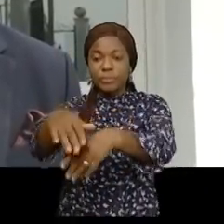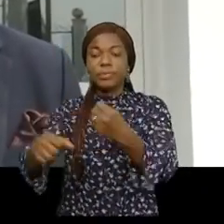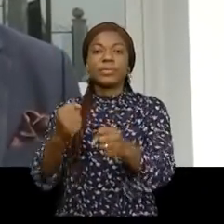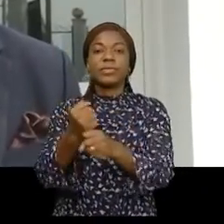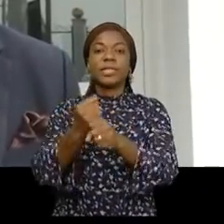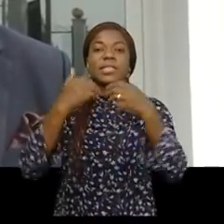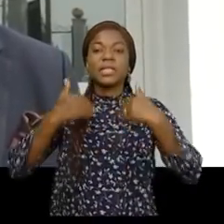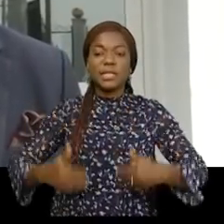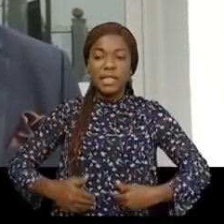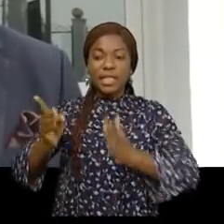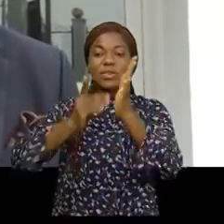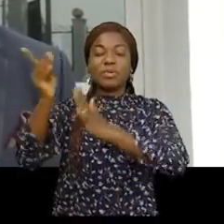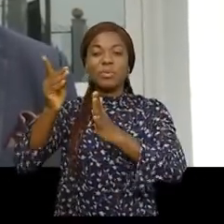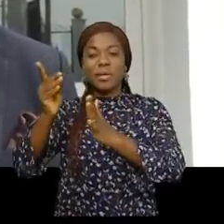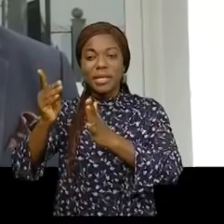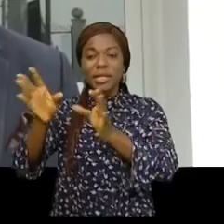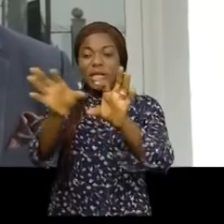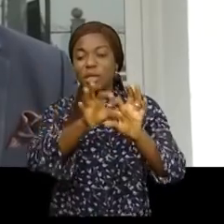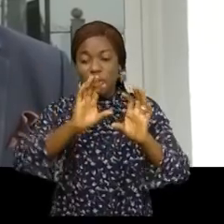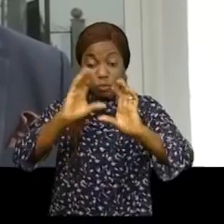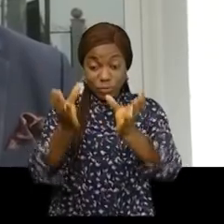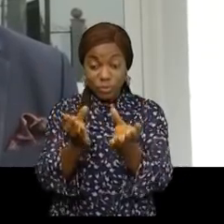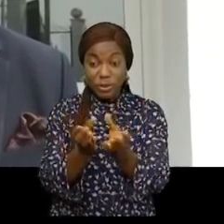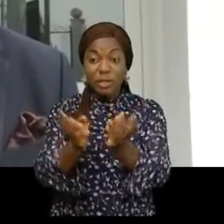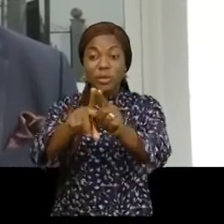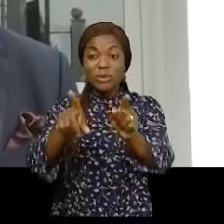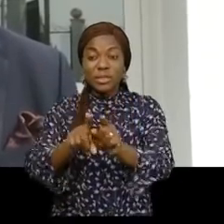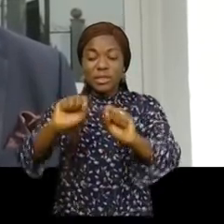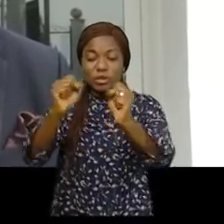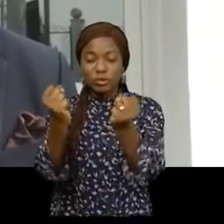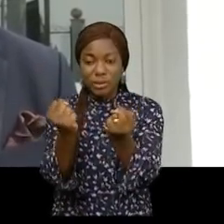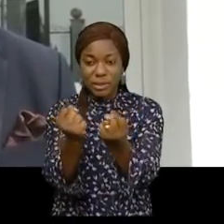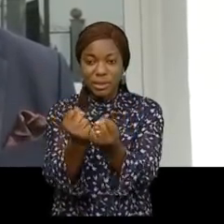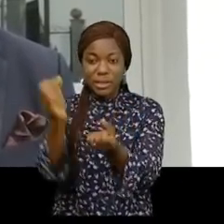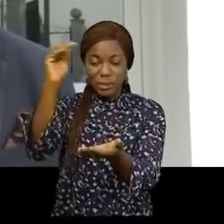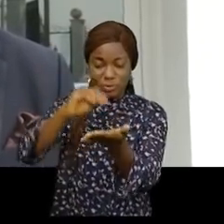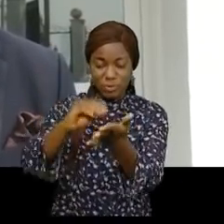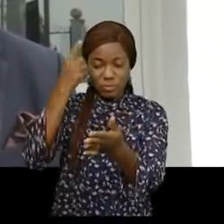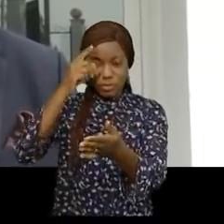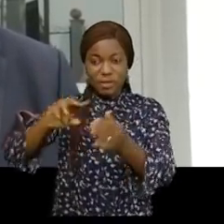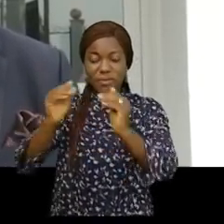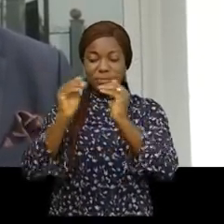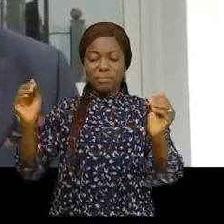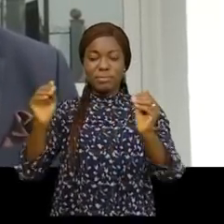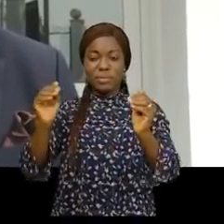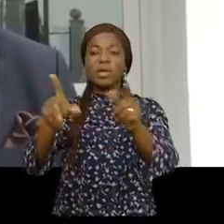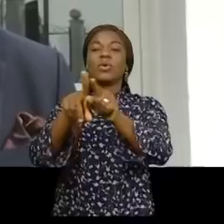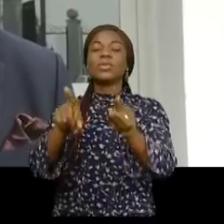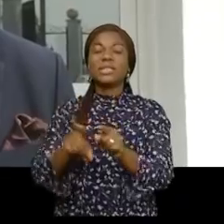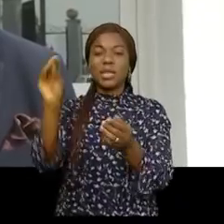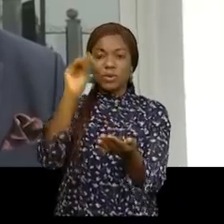santé, le développement de communautés et de sociétés stables et durables, et